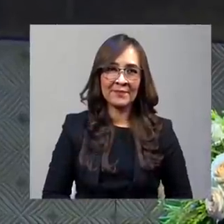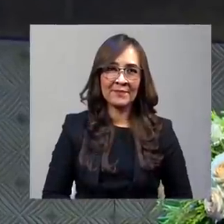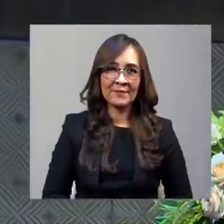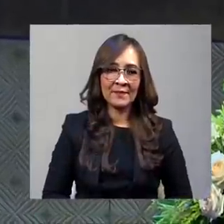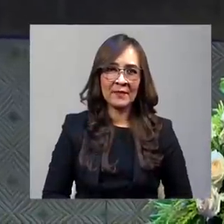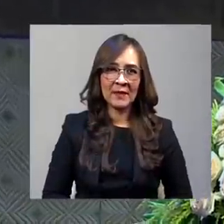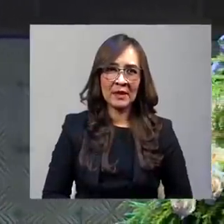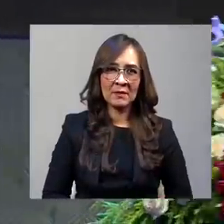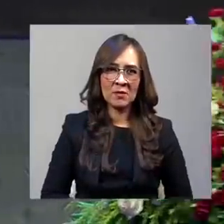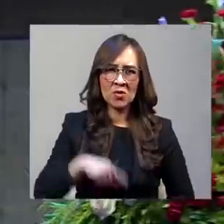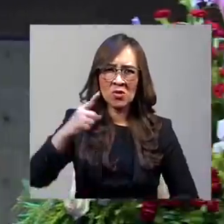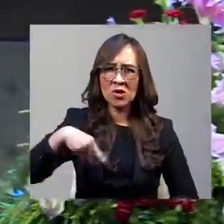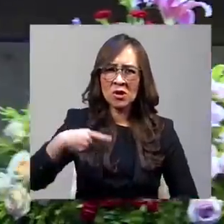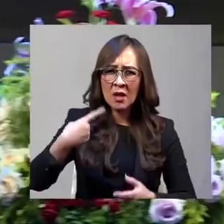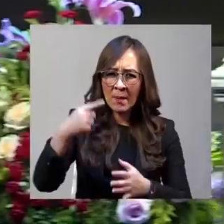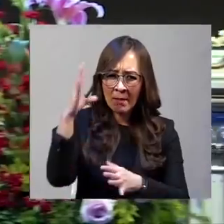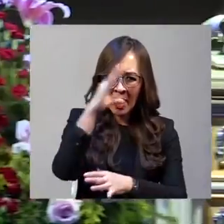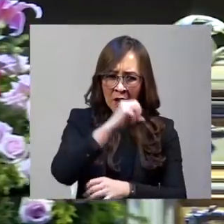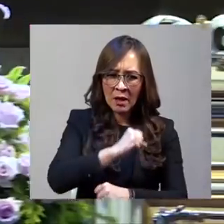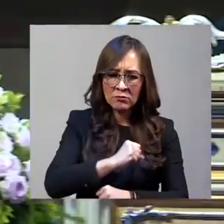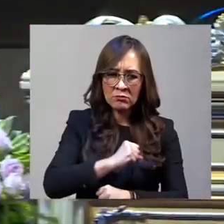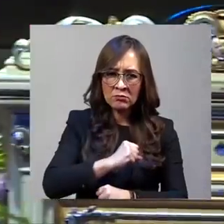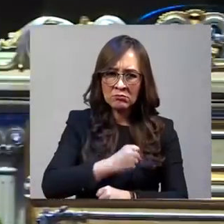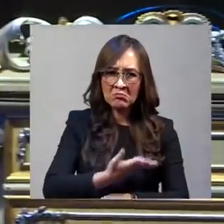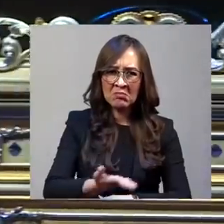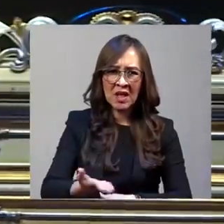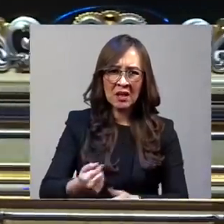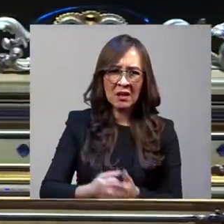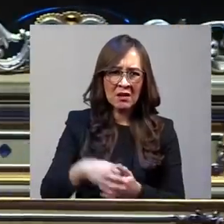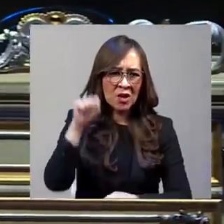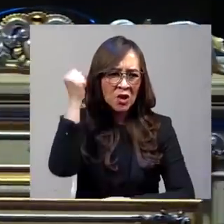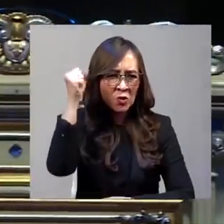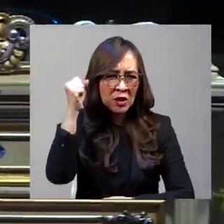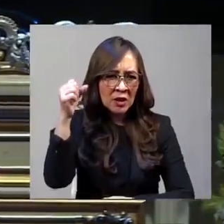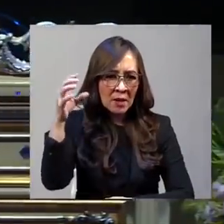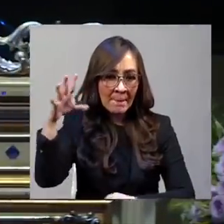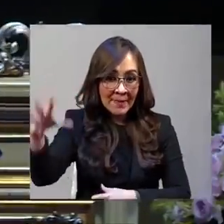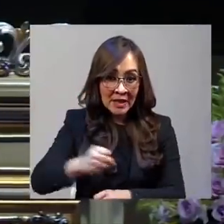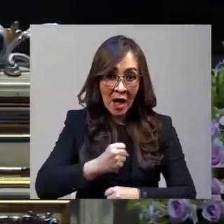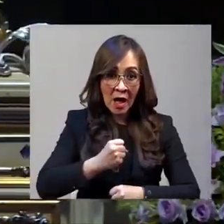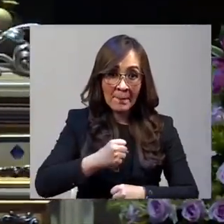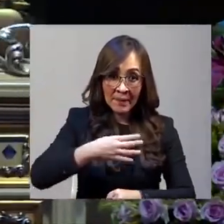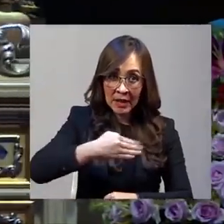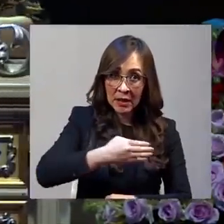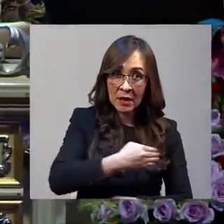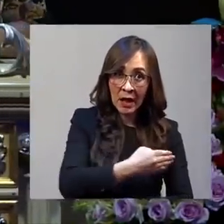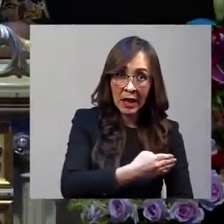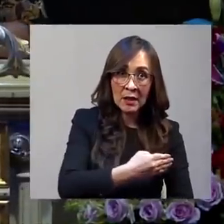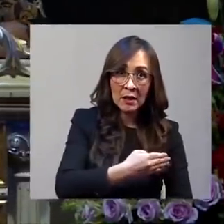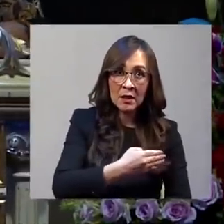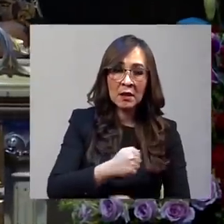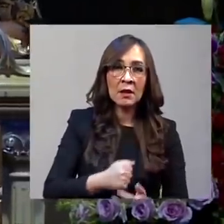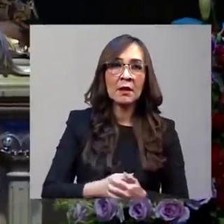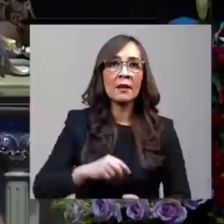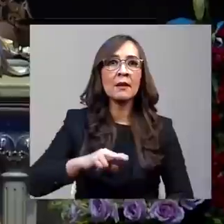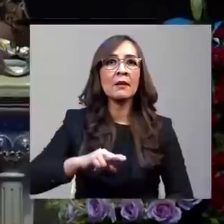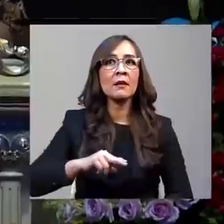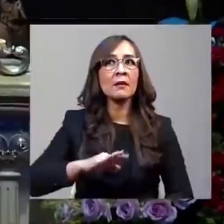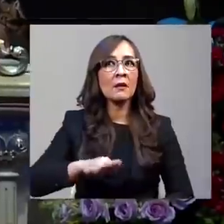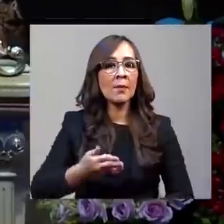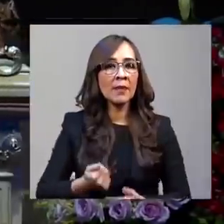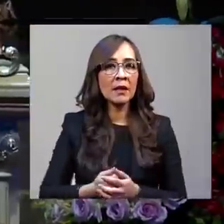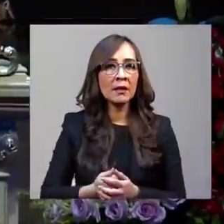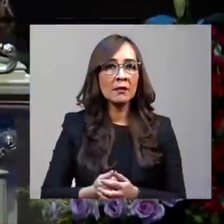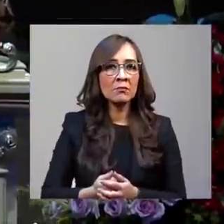Sepanjang malam mereka gak dapat ikan. Tapi Yesus bilang tebarkan jalamu di sebelah kanan perahu. Dan waktu mereka taat. Itu kuncinya.